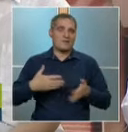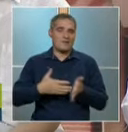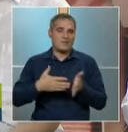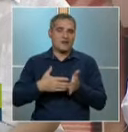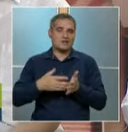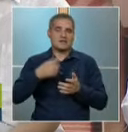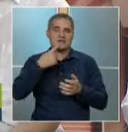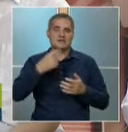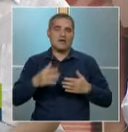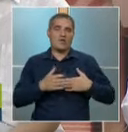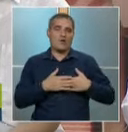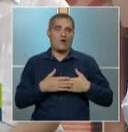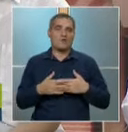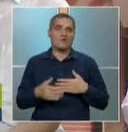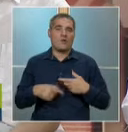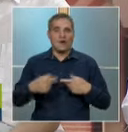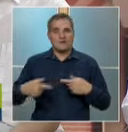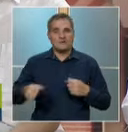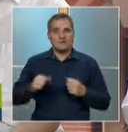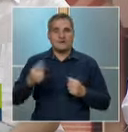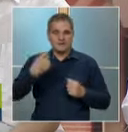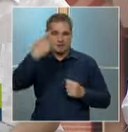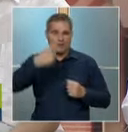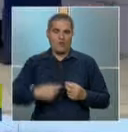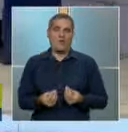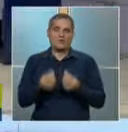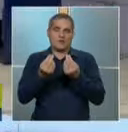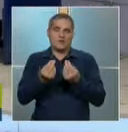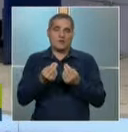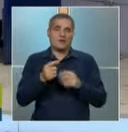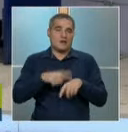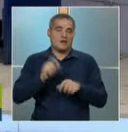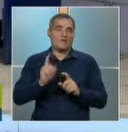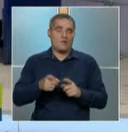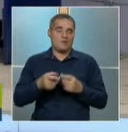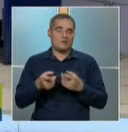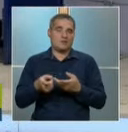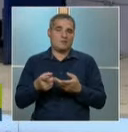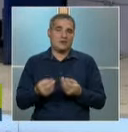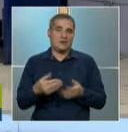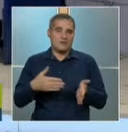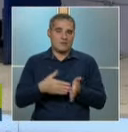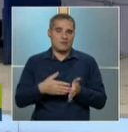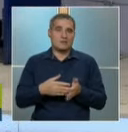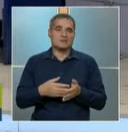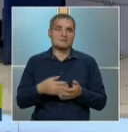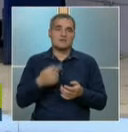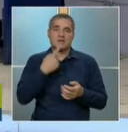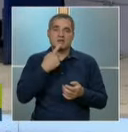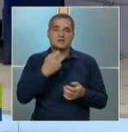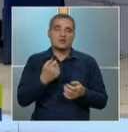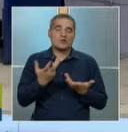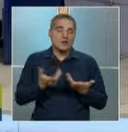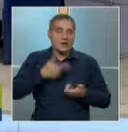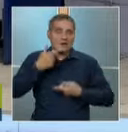за духовното развитие и самосъвършенстване? Да, той може да бъде пречка, защото,